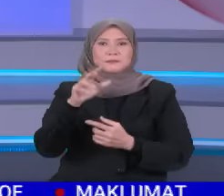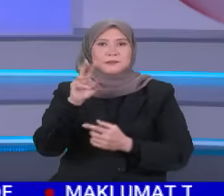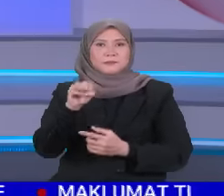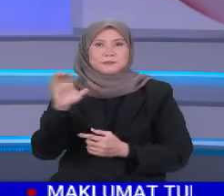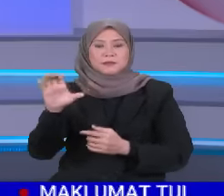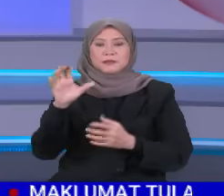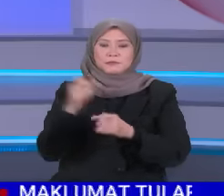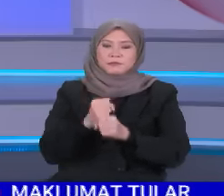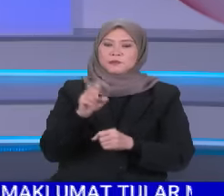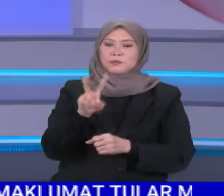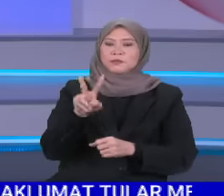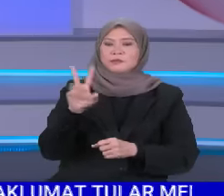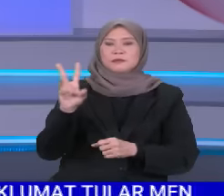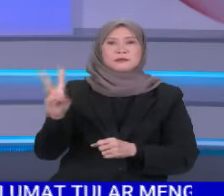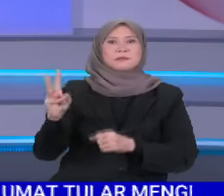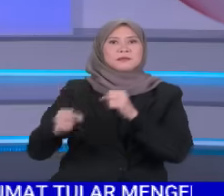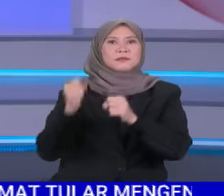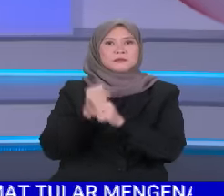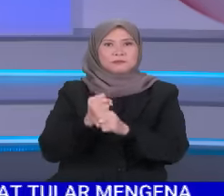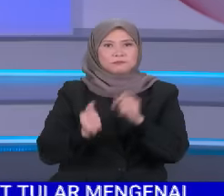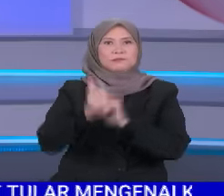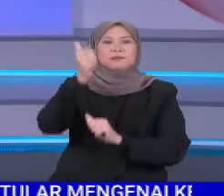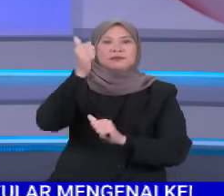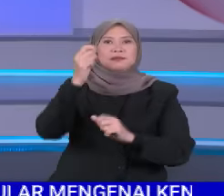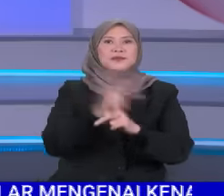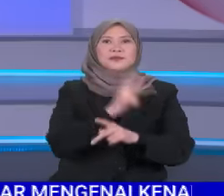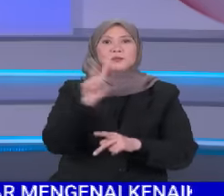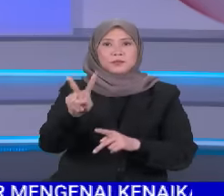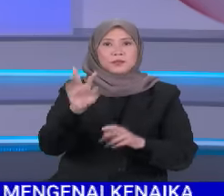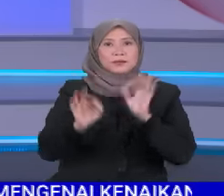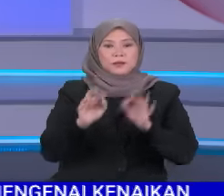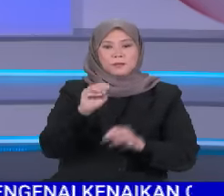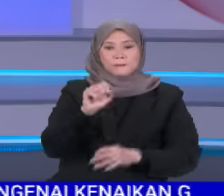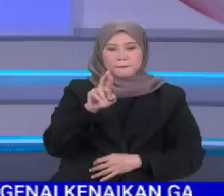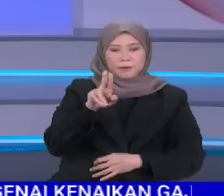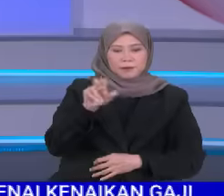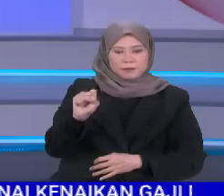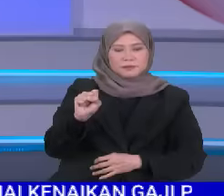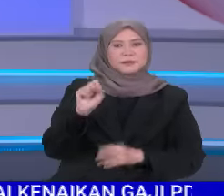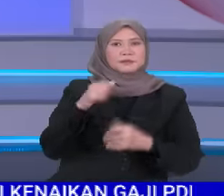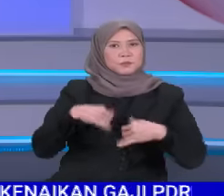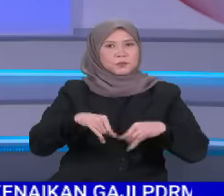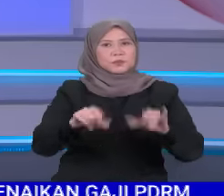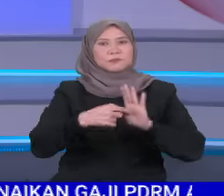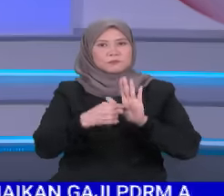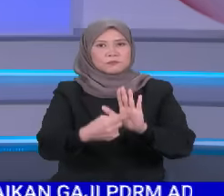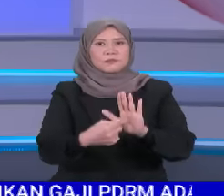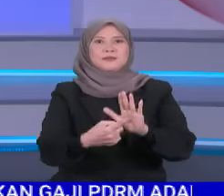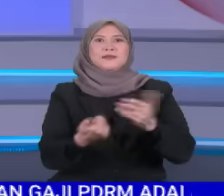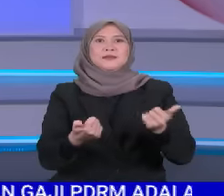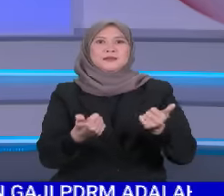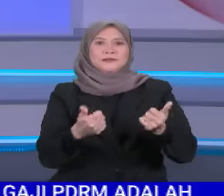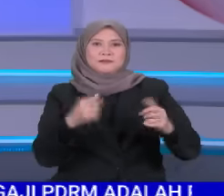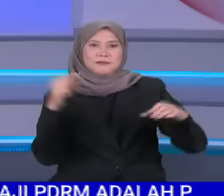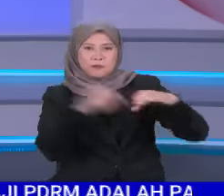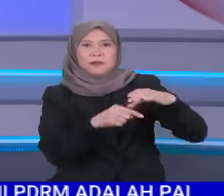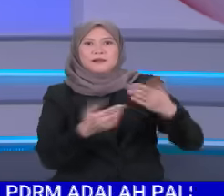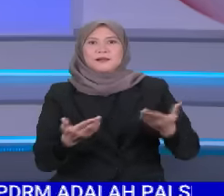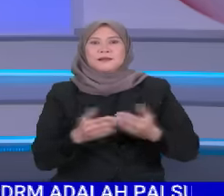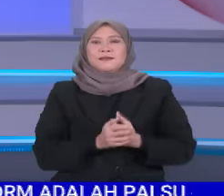56 tahun menjulang gelaran dunia buah kali kedua setirnya Marcus respon terus memamerkan sentuhan ajaibnya